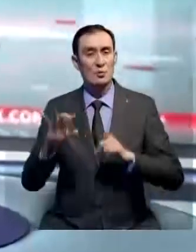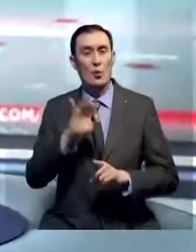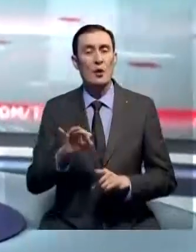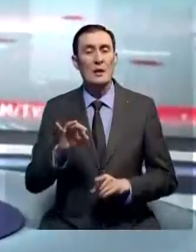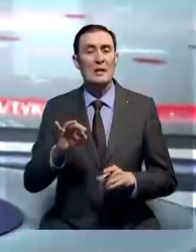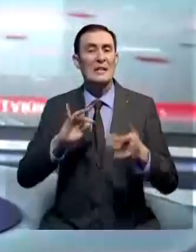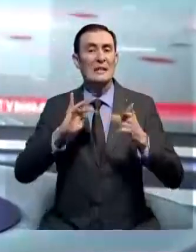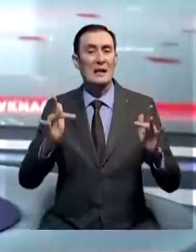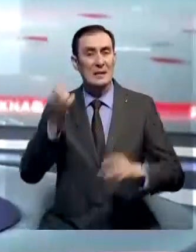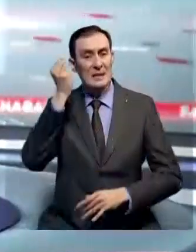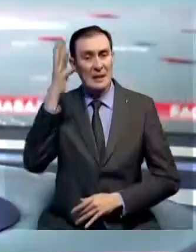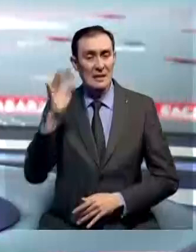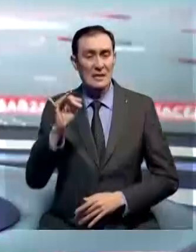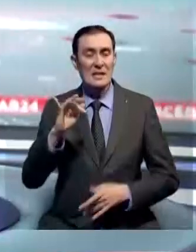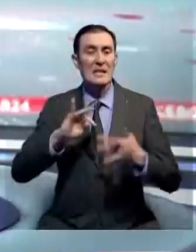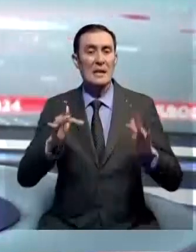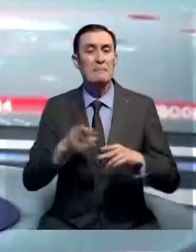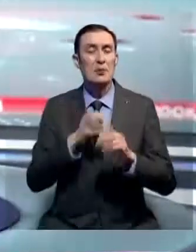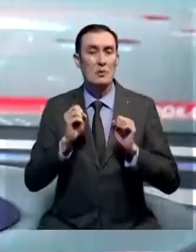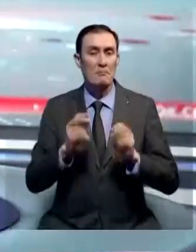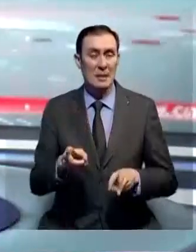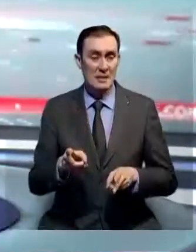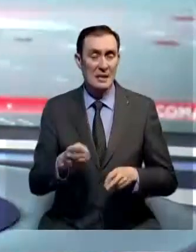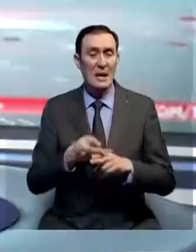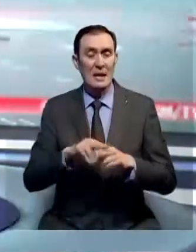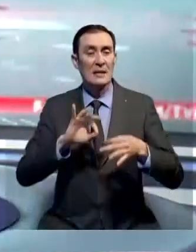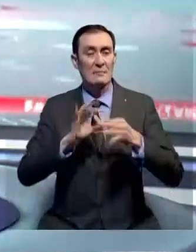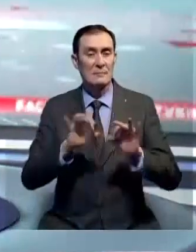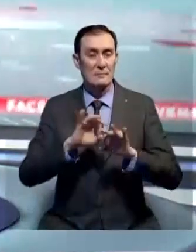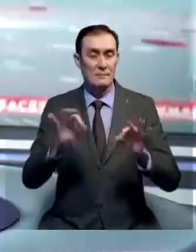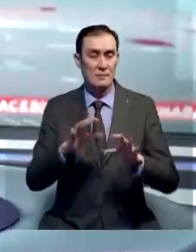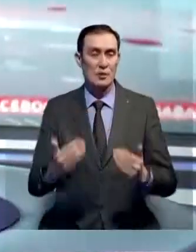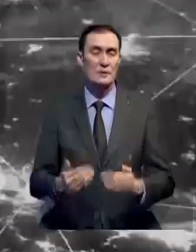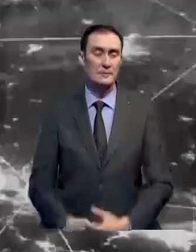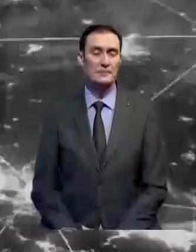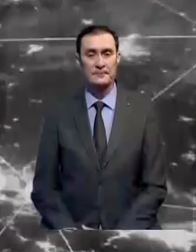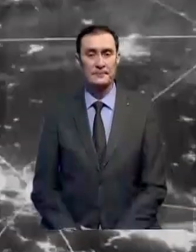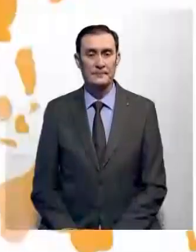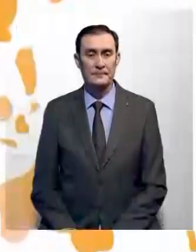об искусственном интеллекте и кибербезопасности. Все детали в международном обзоре.